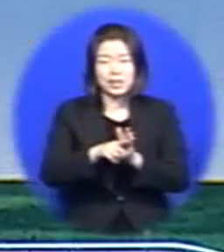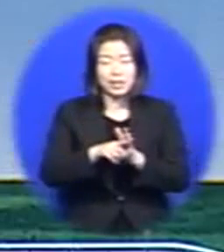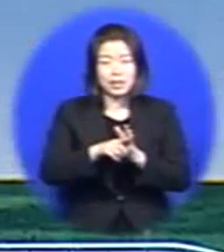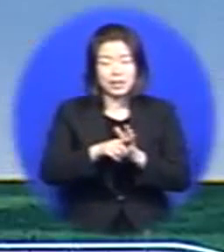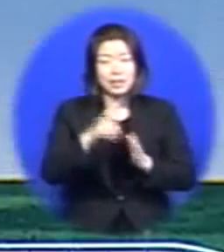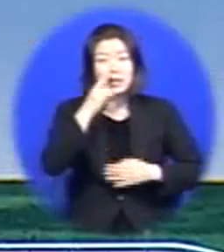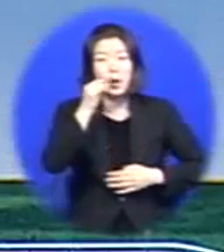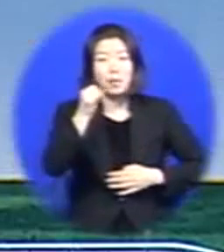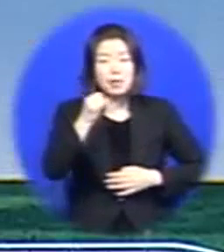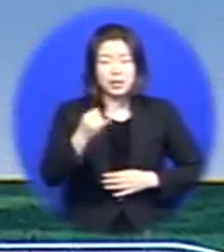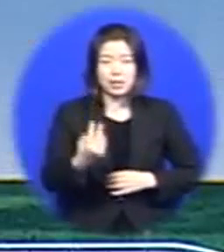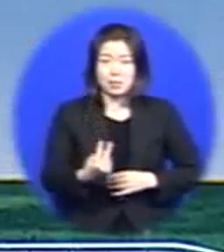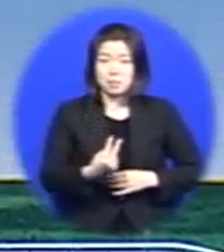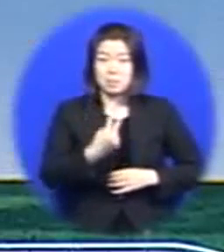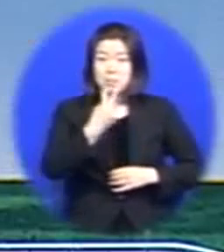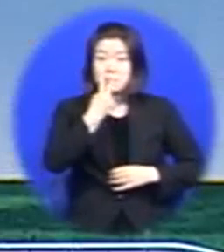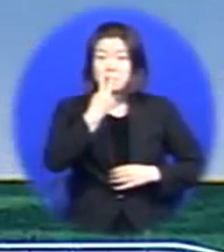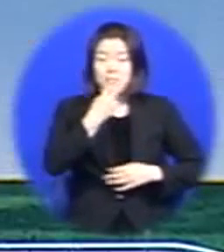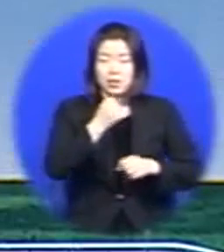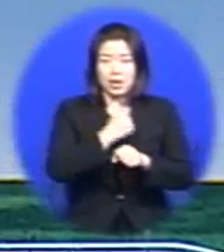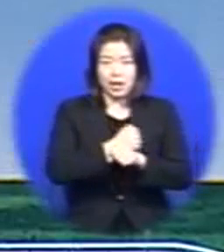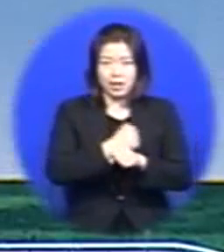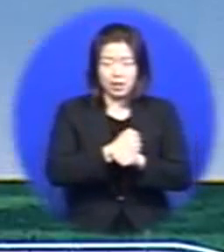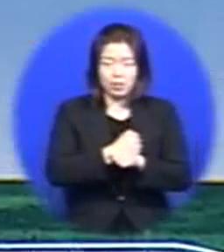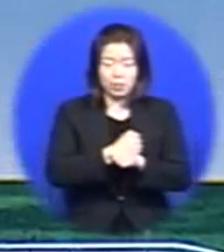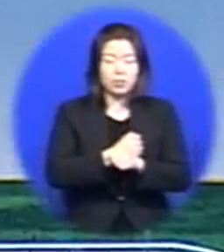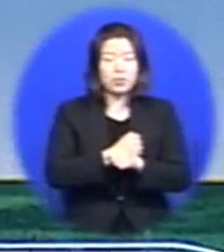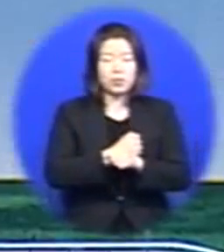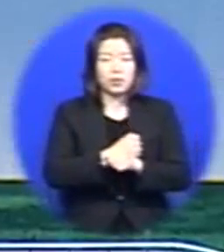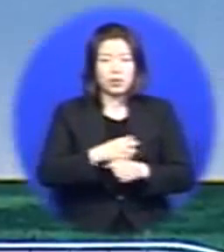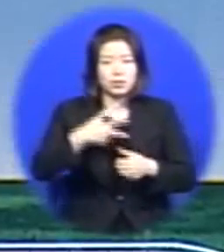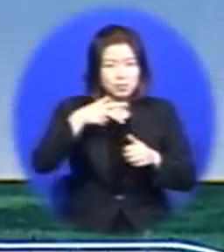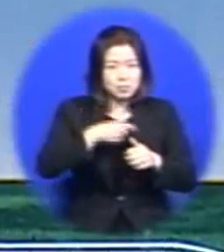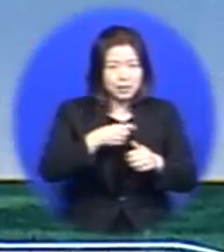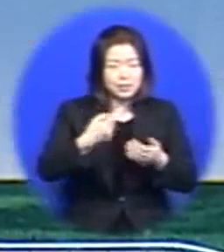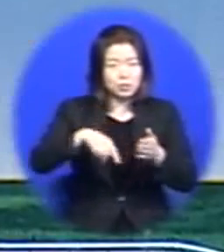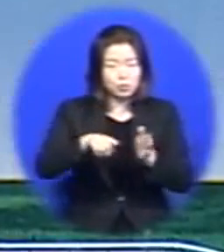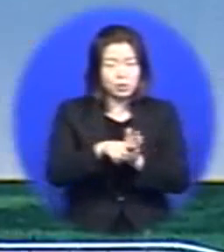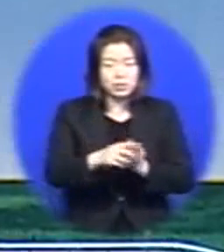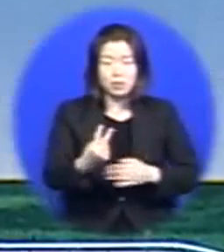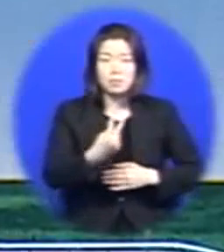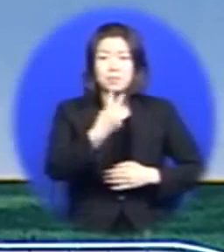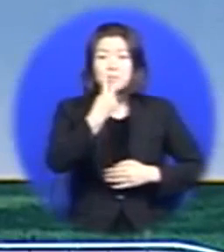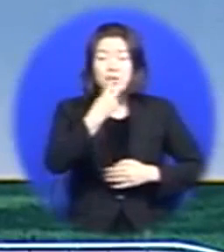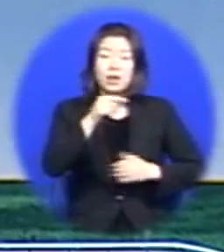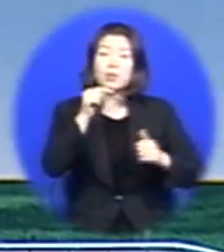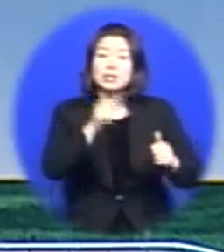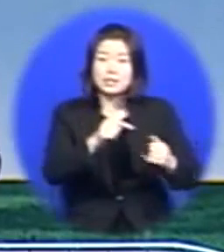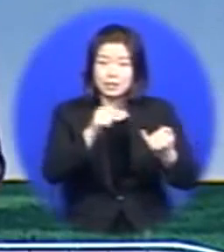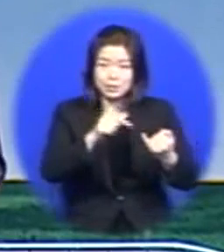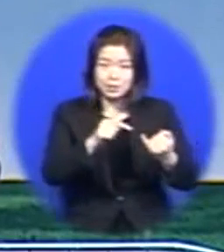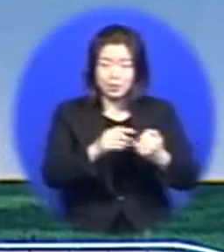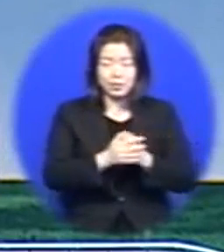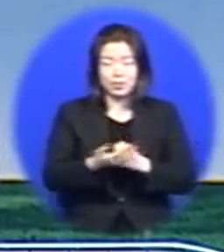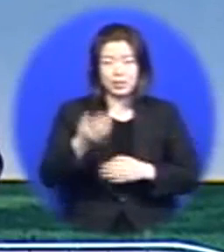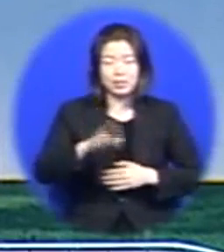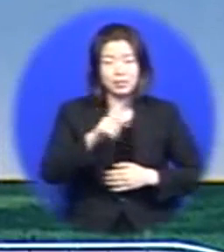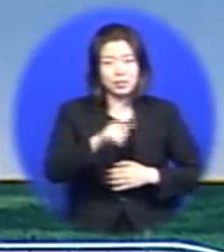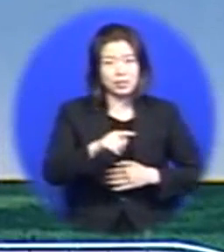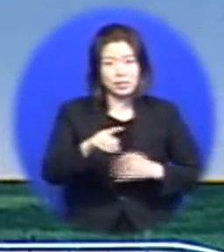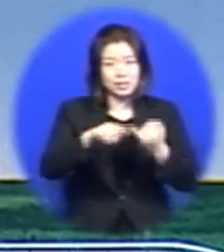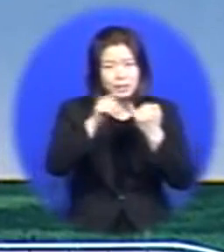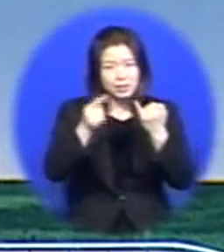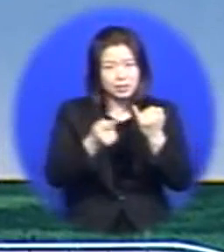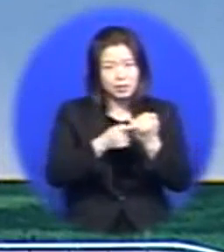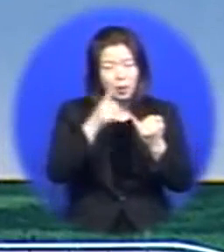산모에게 심호흡을 하시라고, 마취가 잘 되기 위해서 심호흡을 하시라고 그랬더니 이 산모가